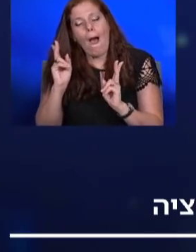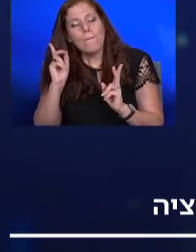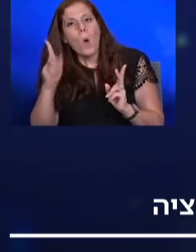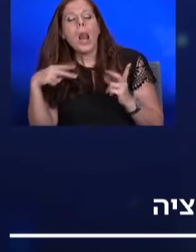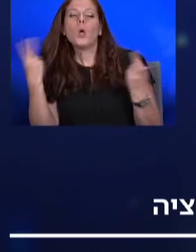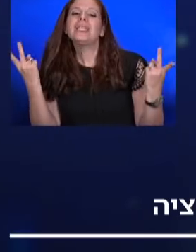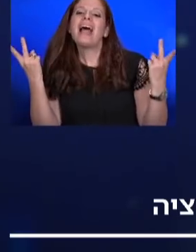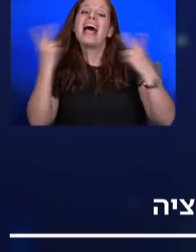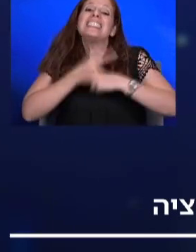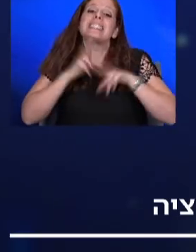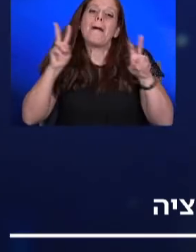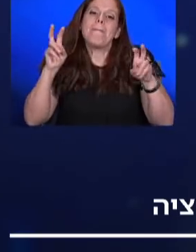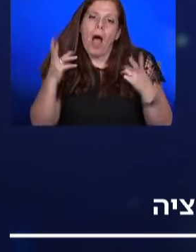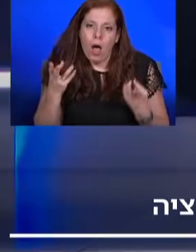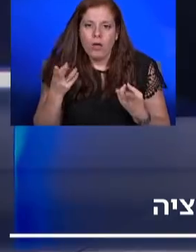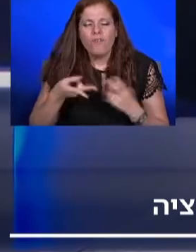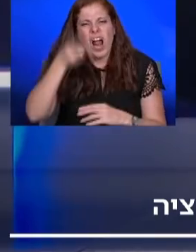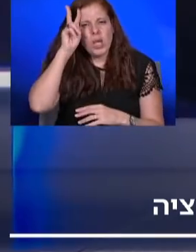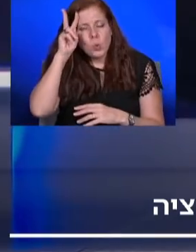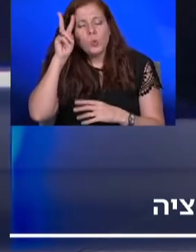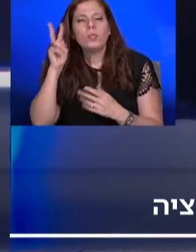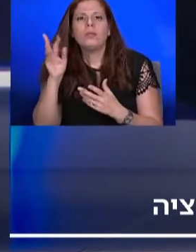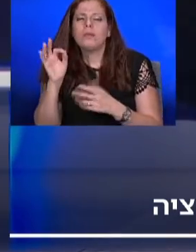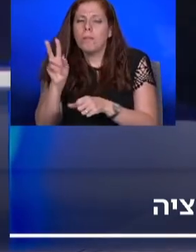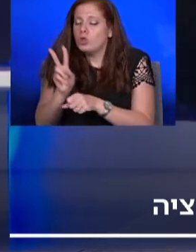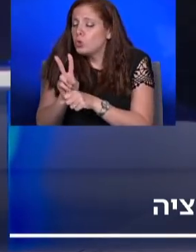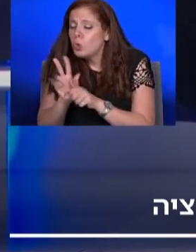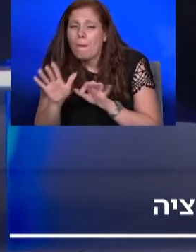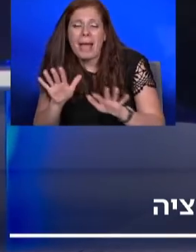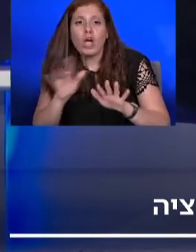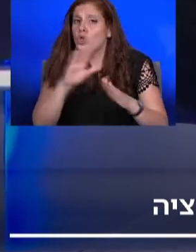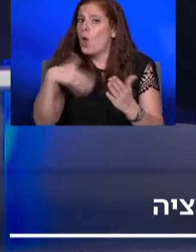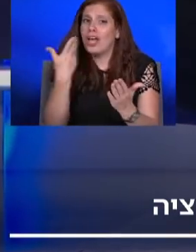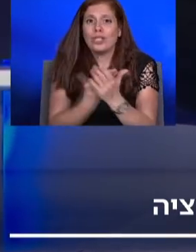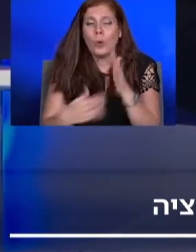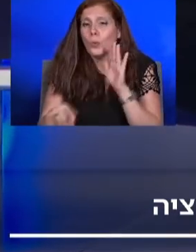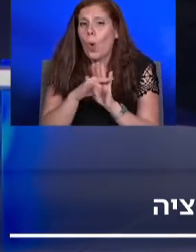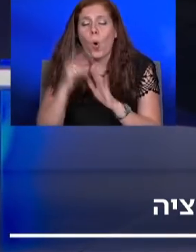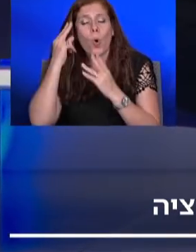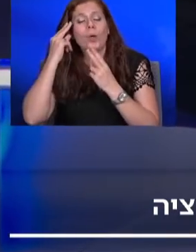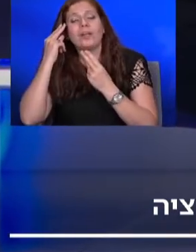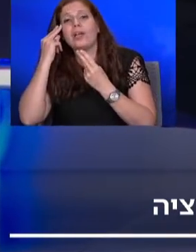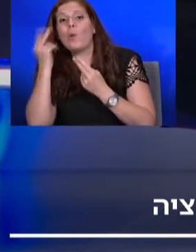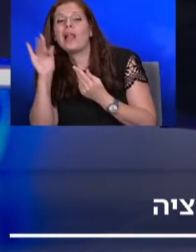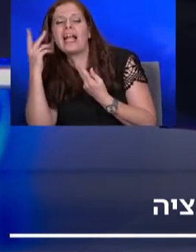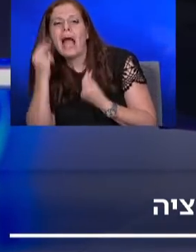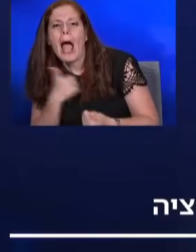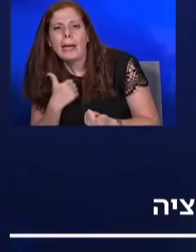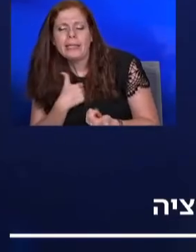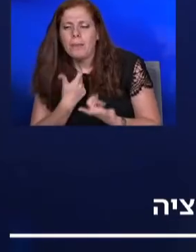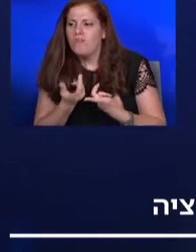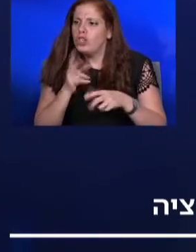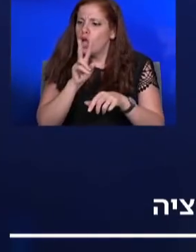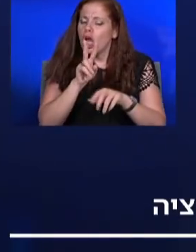והליכוד שומר נורא נורא חזק שלא יעלו הצעות חוק החרדים ושישמר הדבר הזה שנקרא,